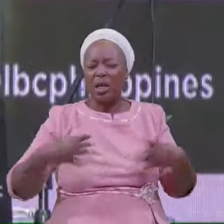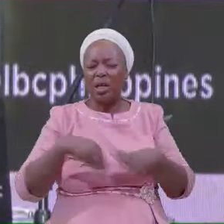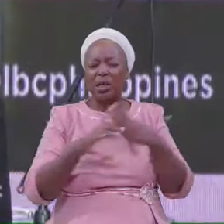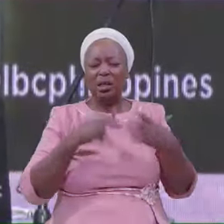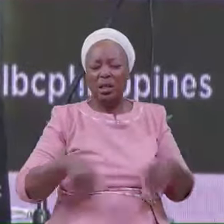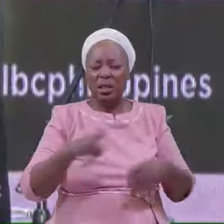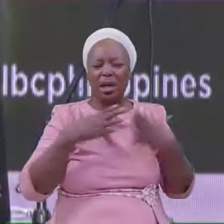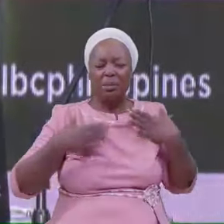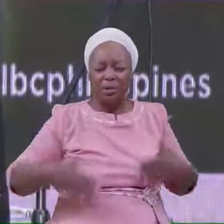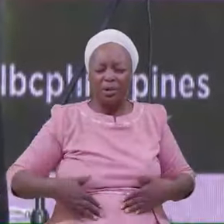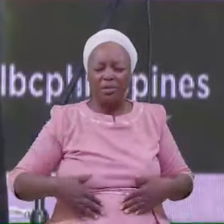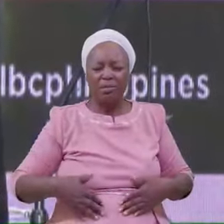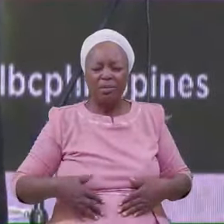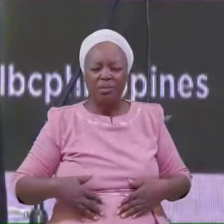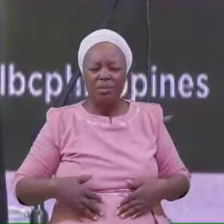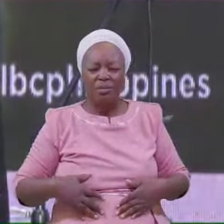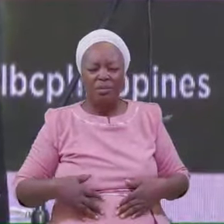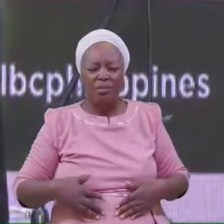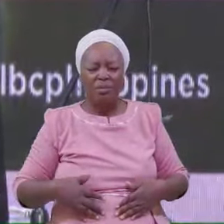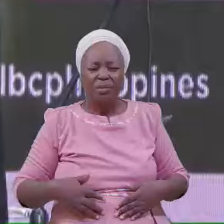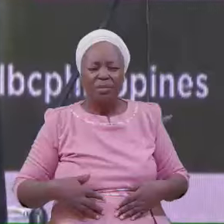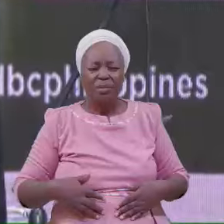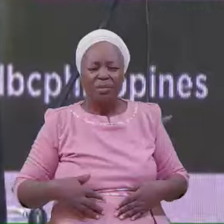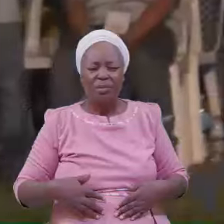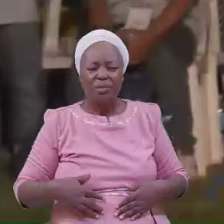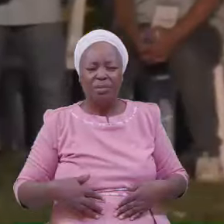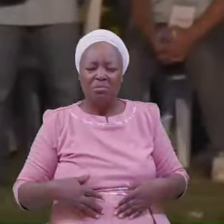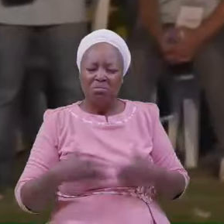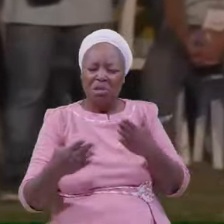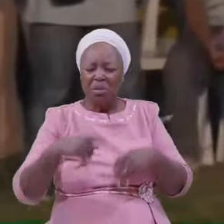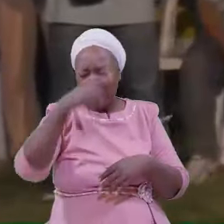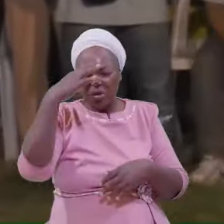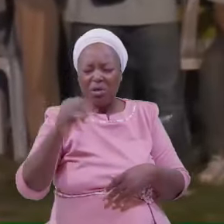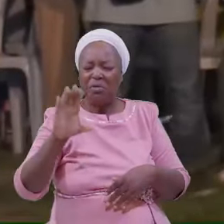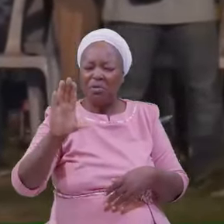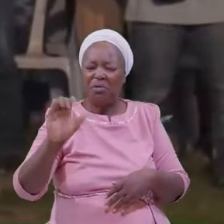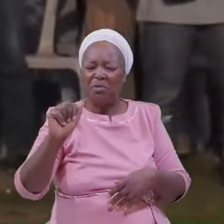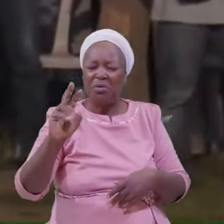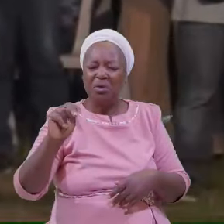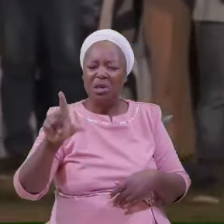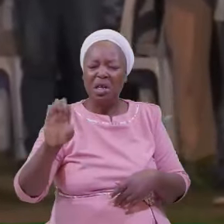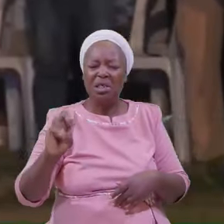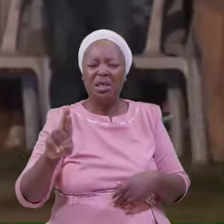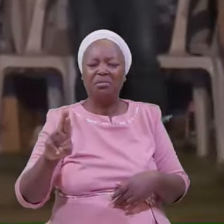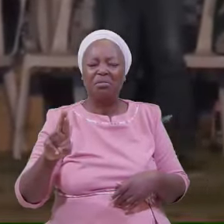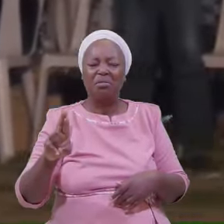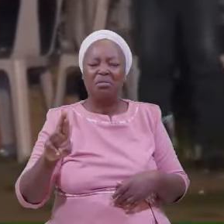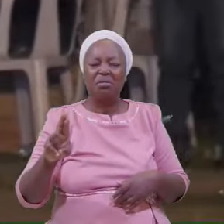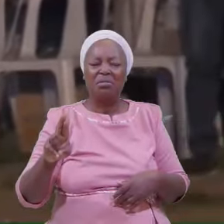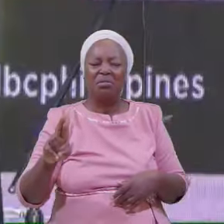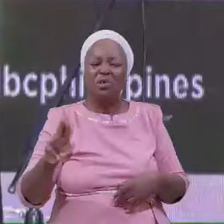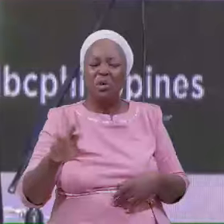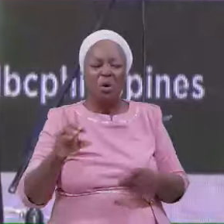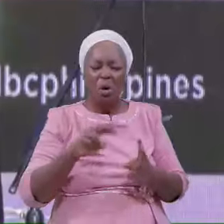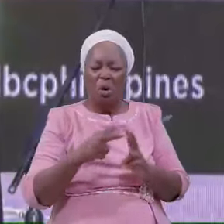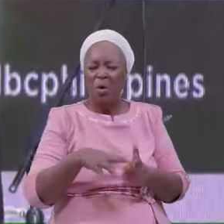may kamagaan sa kanilang katawan, whether it's because of cancer, marahil ito ay dahil sa cancer, or any other swelling, o anuman